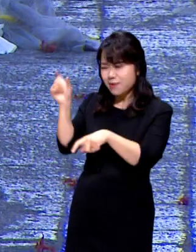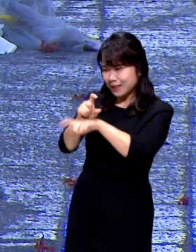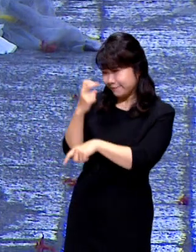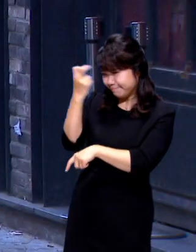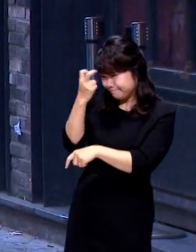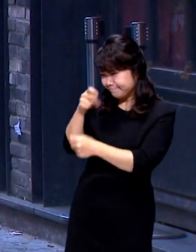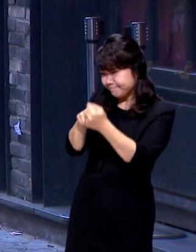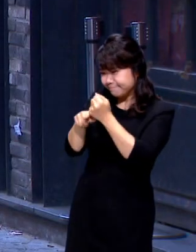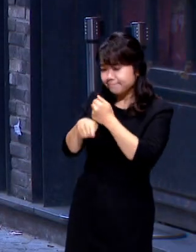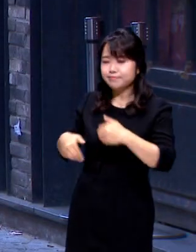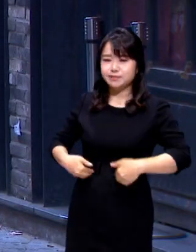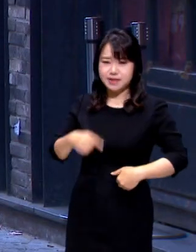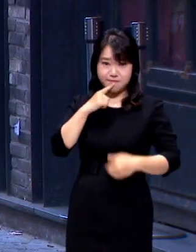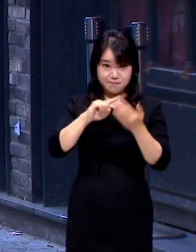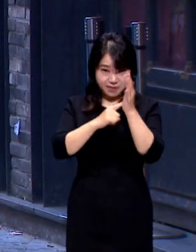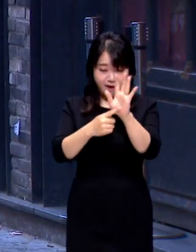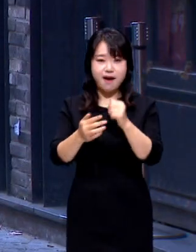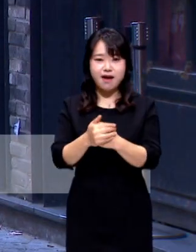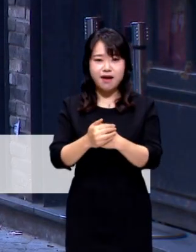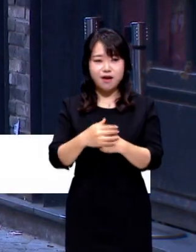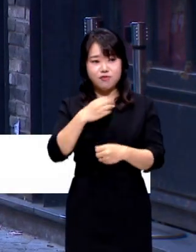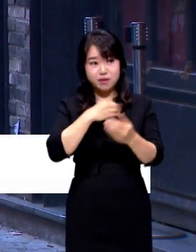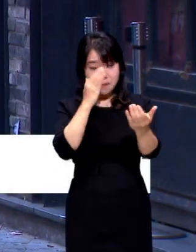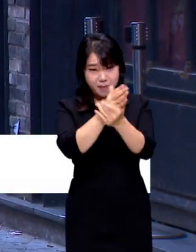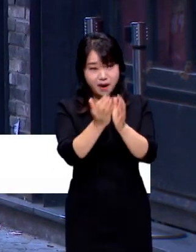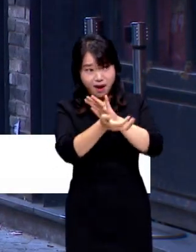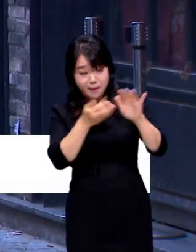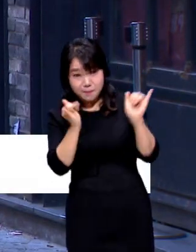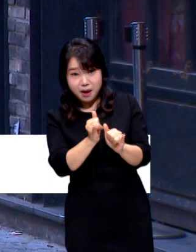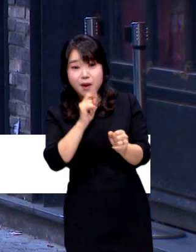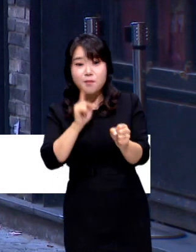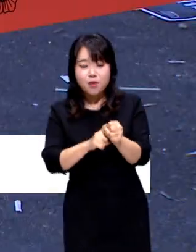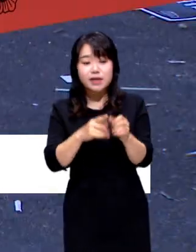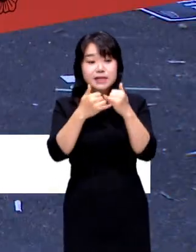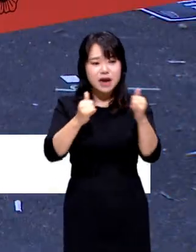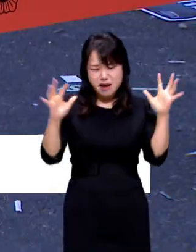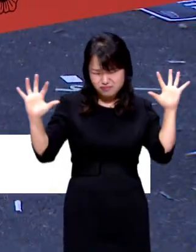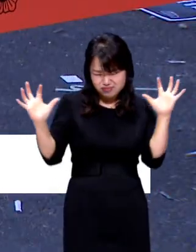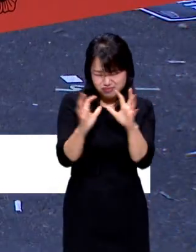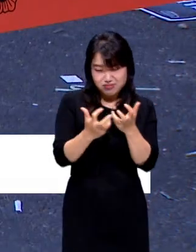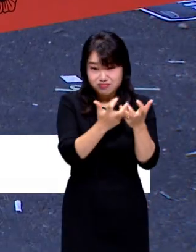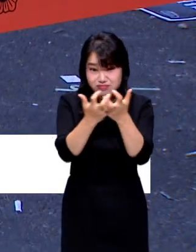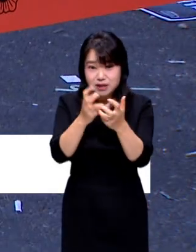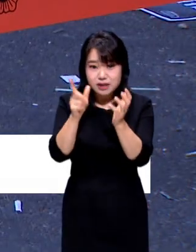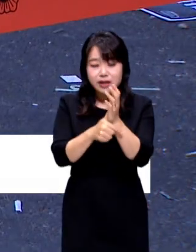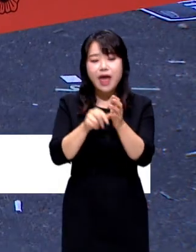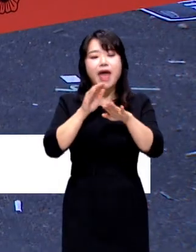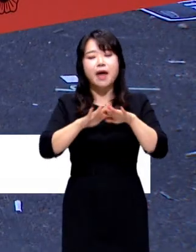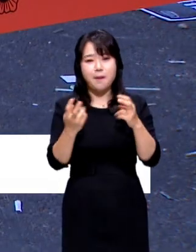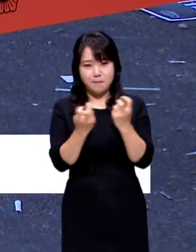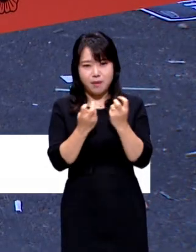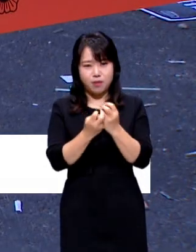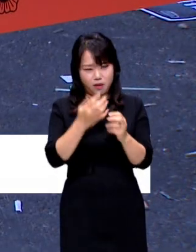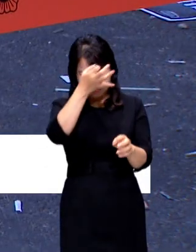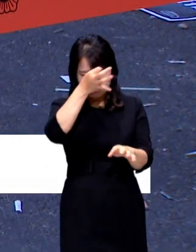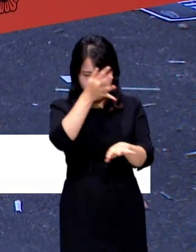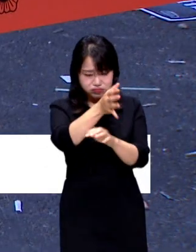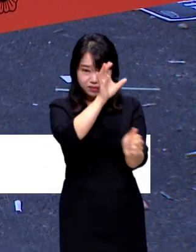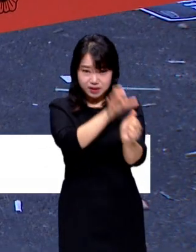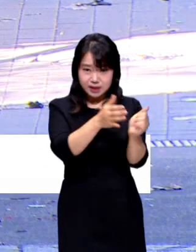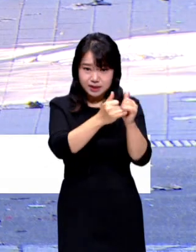필요하다고 설명했습니다. 재난대응 강화를 위해 정부는 인파관리와 관련 제도 개선 전담팀을 구성하고